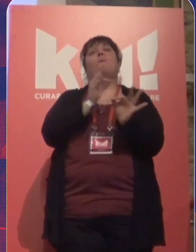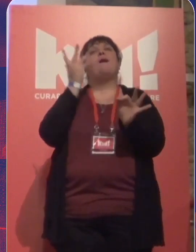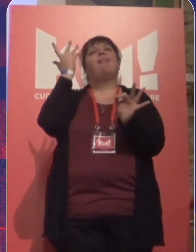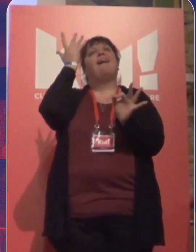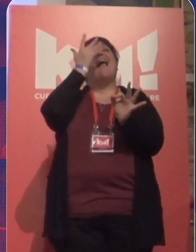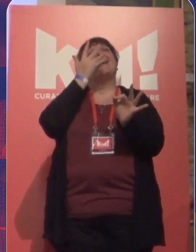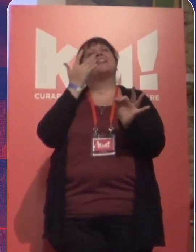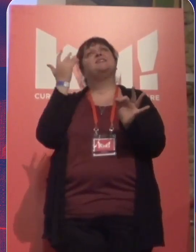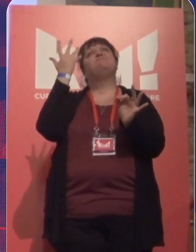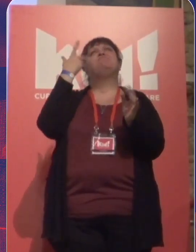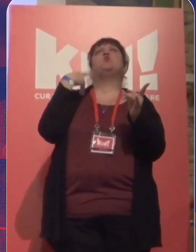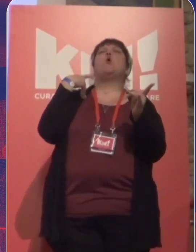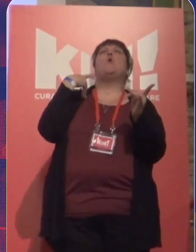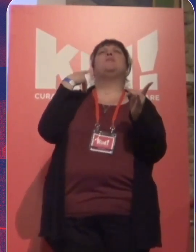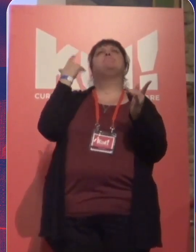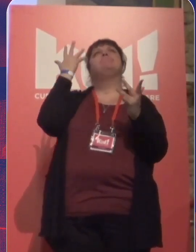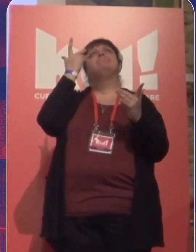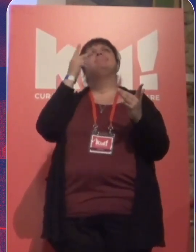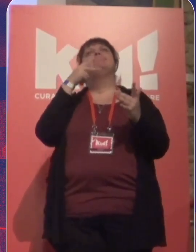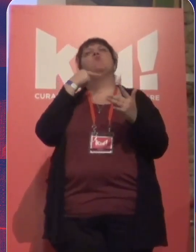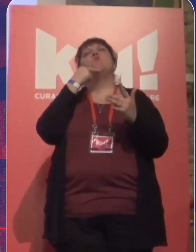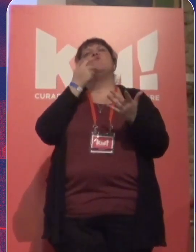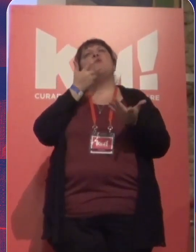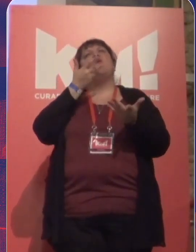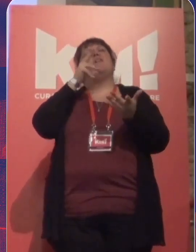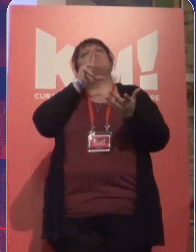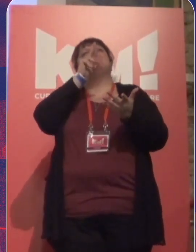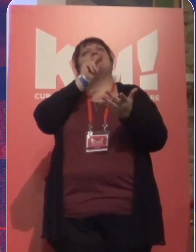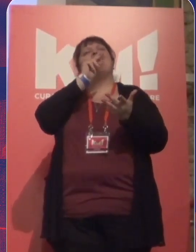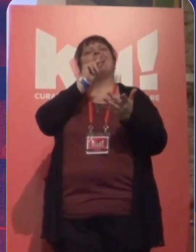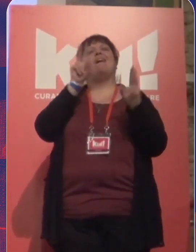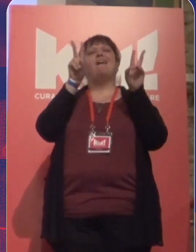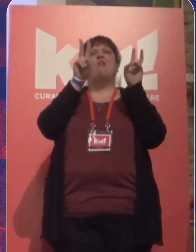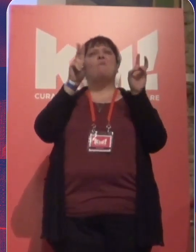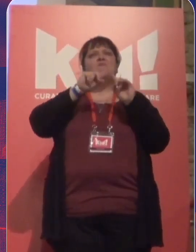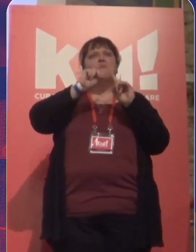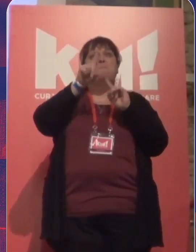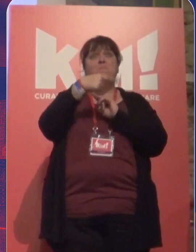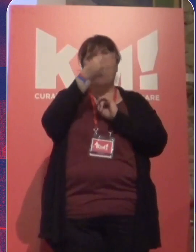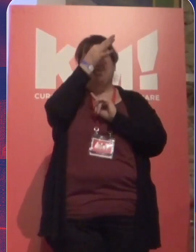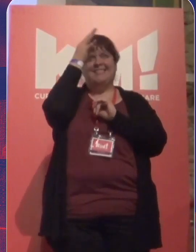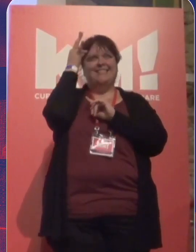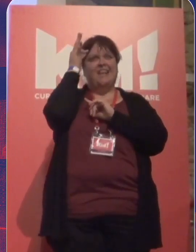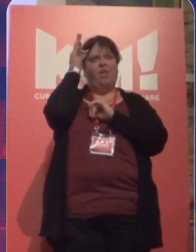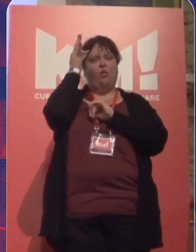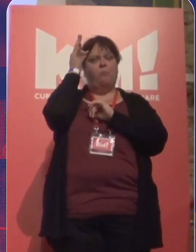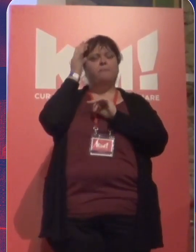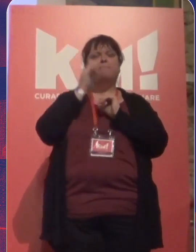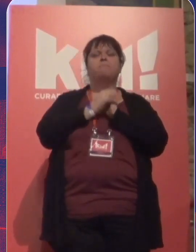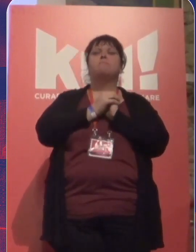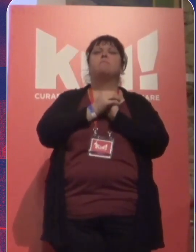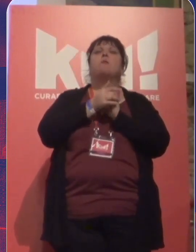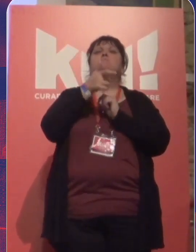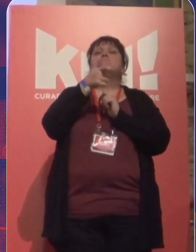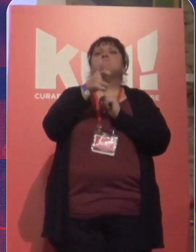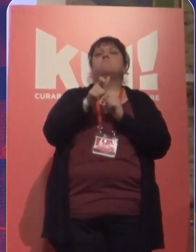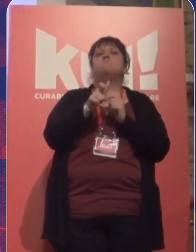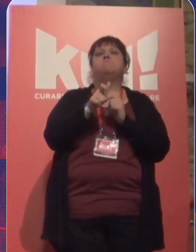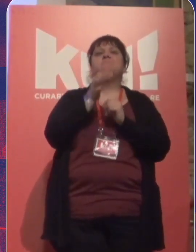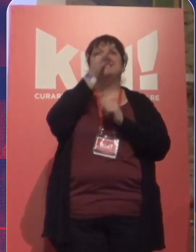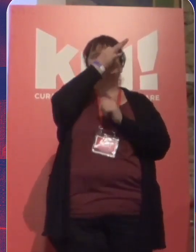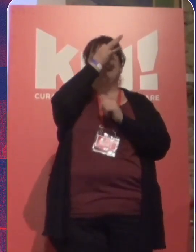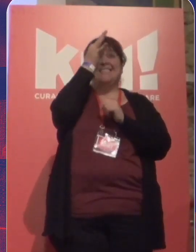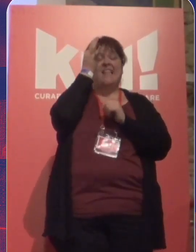sul tema del post trauma perché effettivamente ogni trauma in